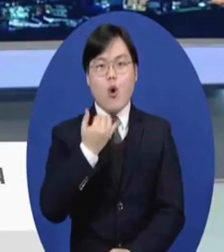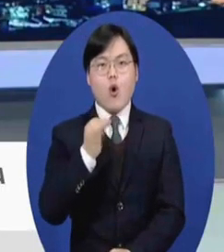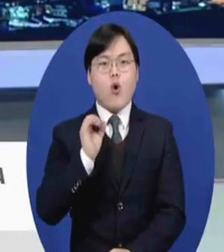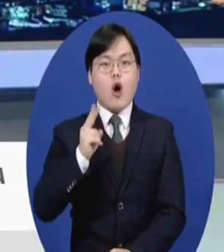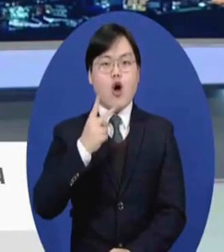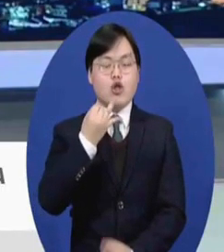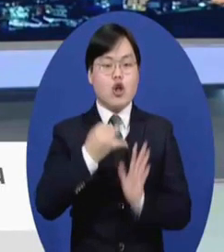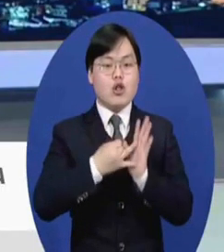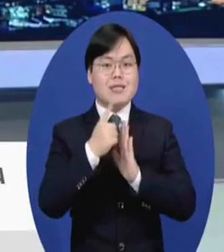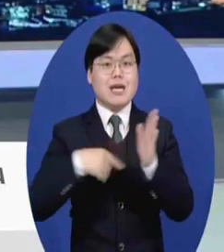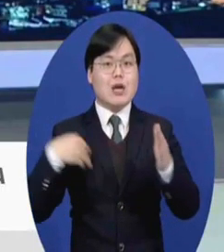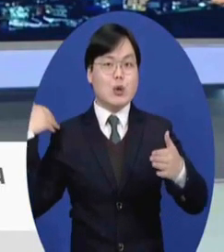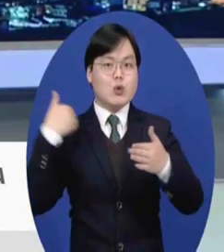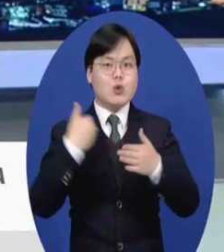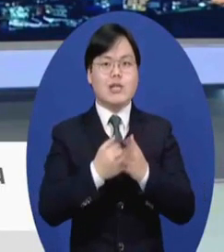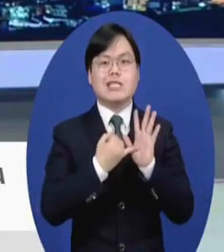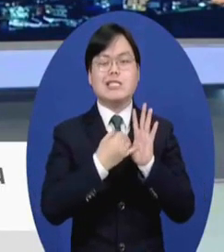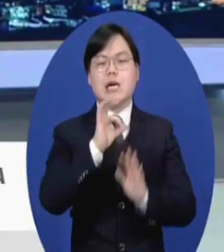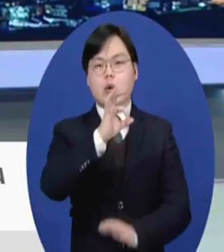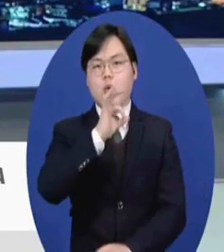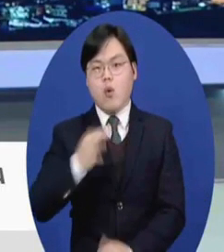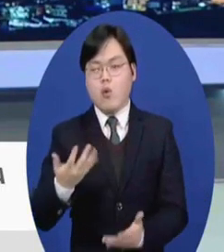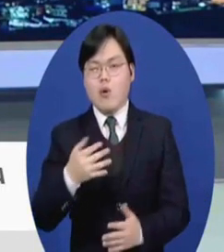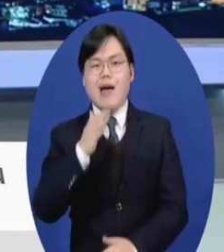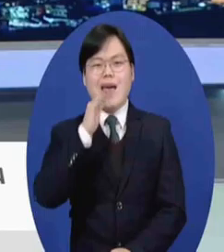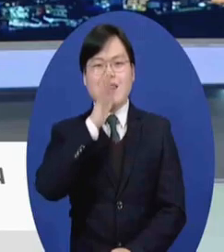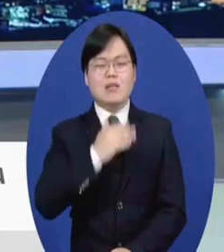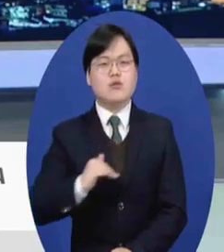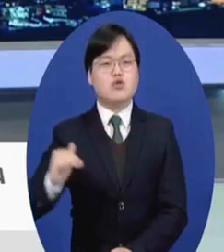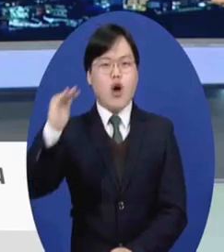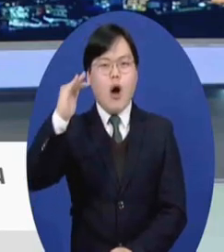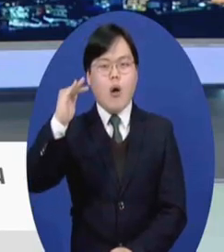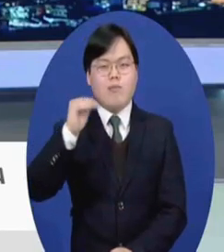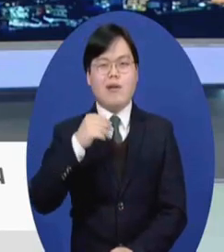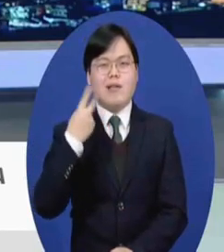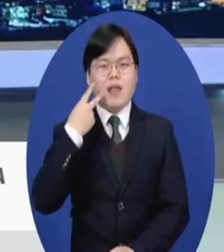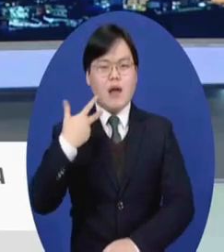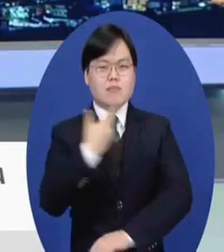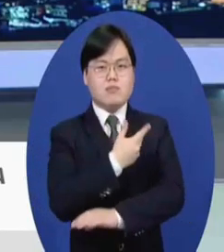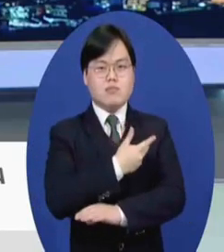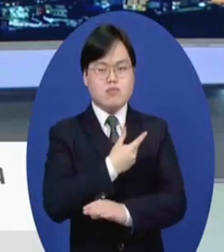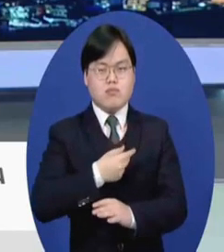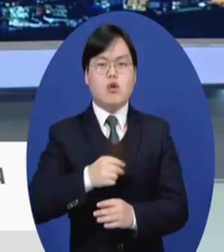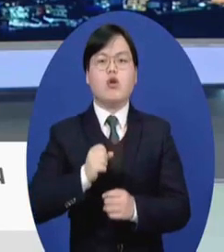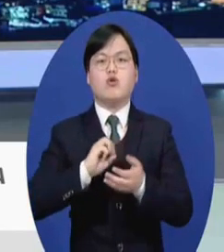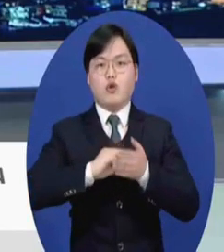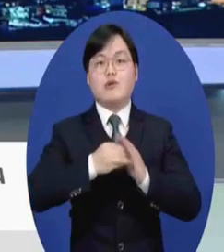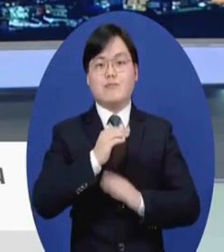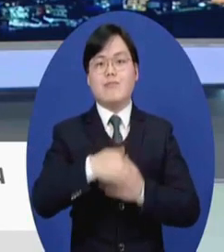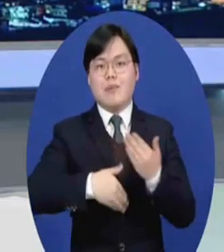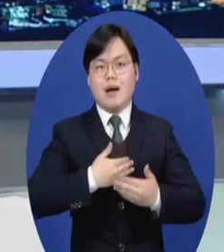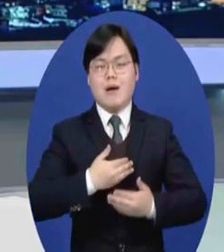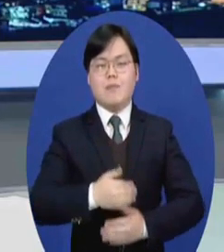комисс 7-р сард багтаан нийт хүн амын 60% буюу насанд хүрсэн бүх хүнийг дархлаажуулахар төлөвлөд байна.